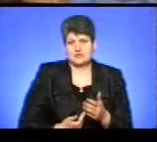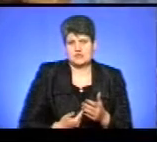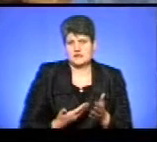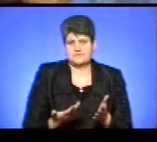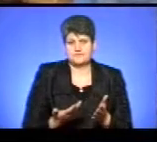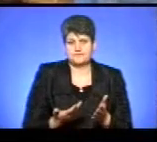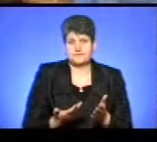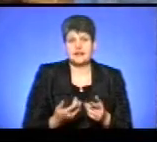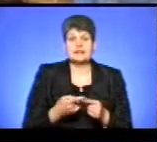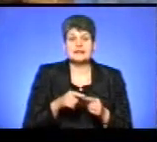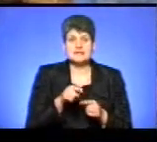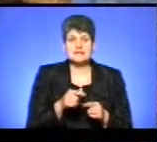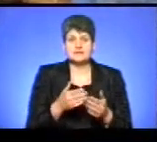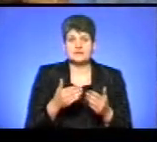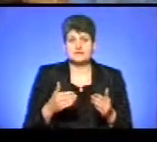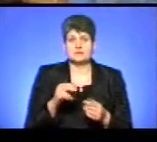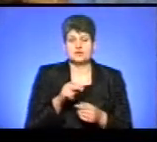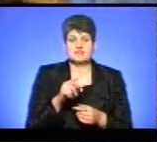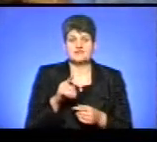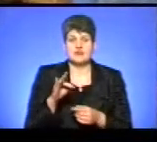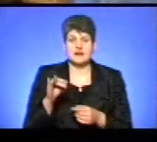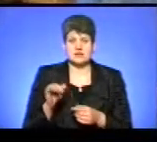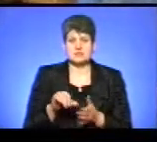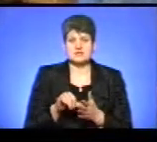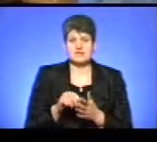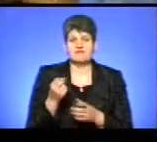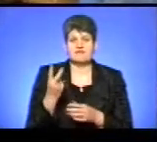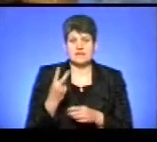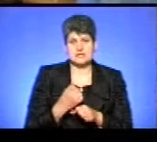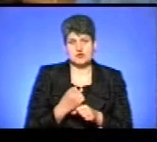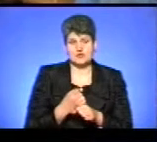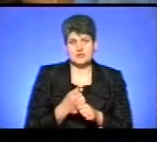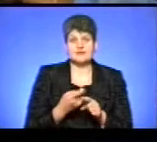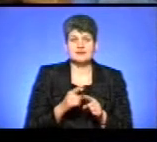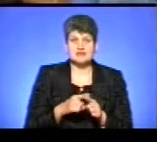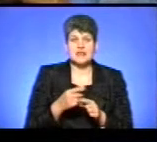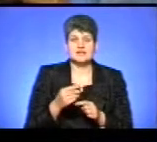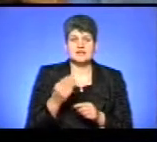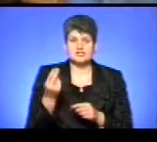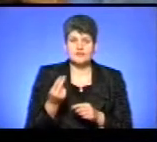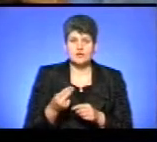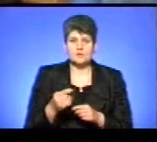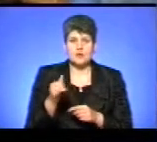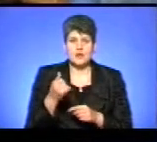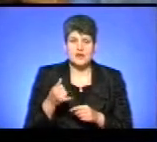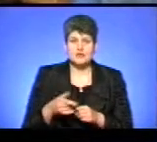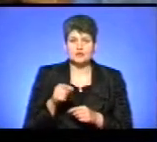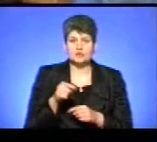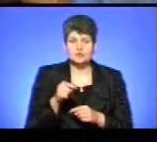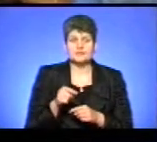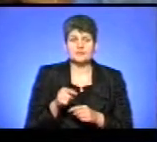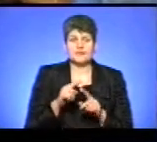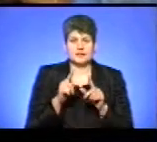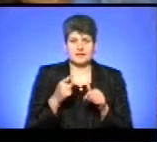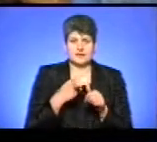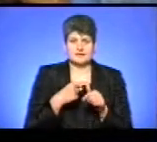самої. На цій виставці Петро Зварич представив 12 робіт. Це живопис Олія. Ось цю картину він